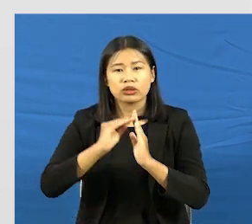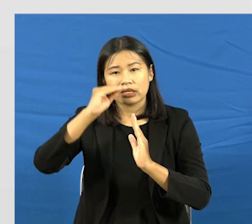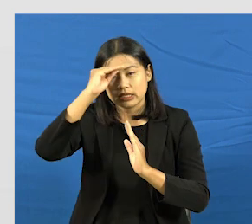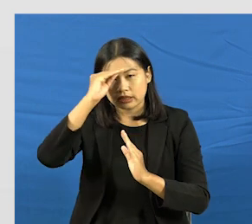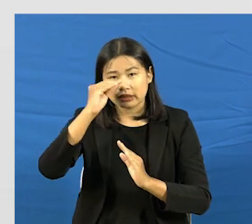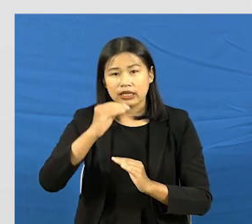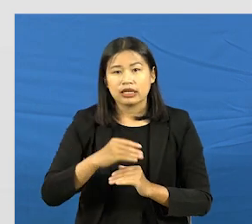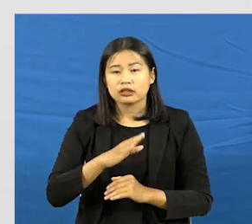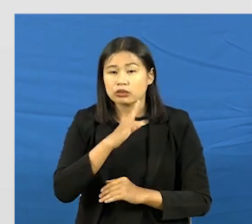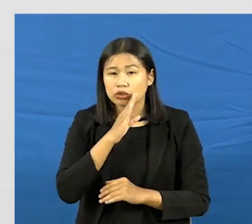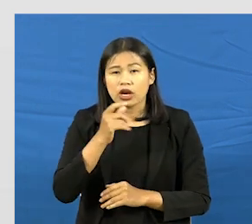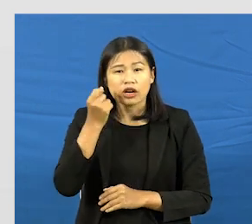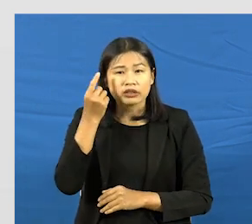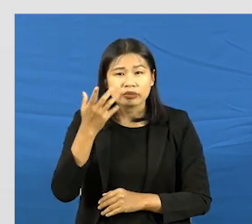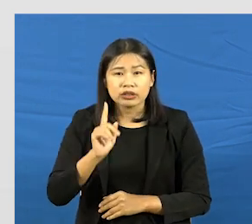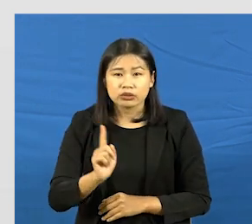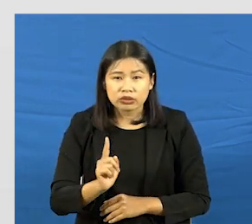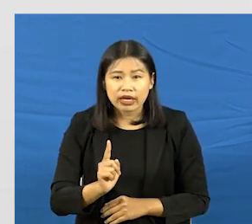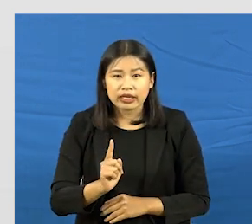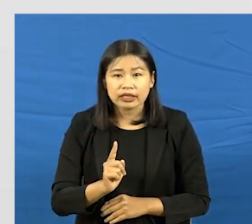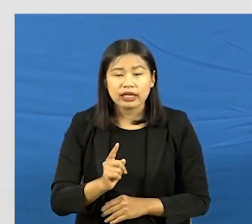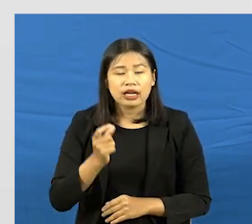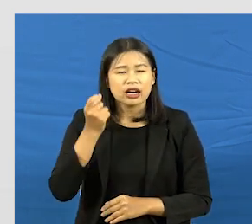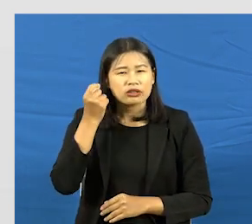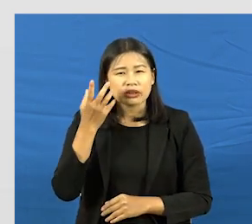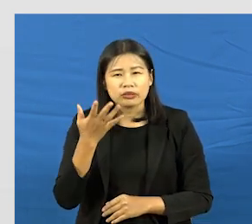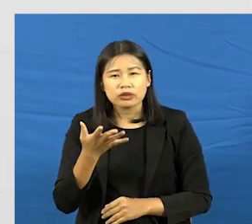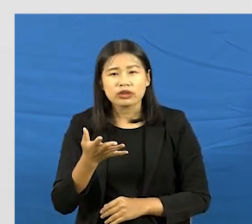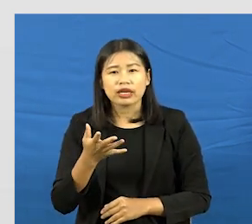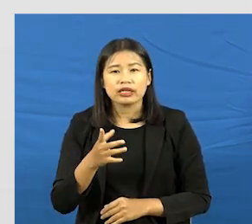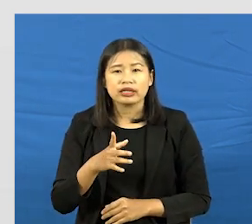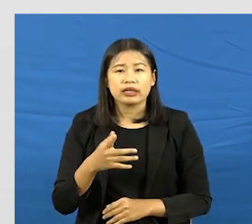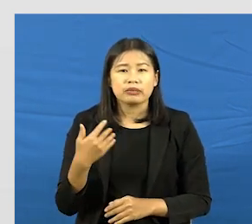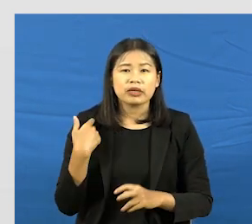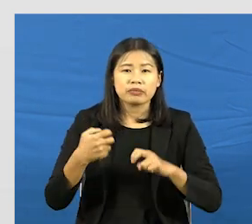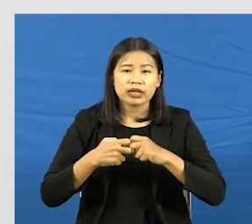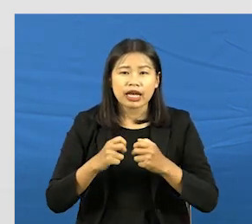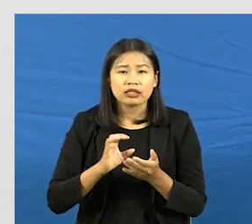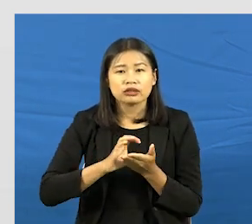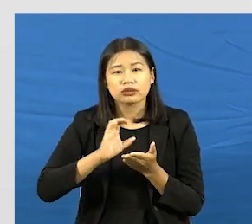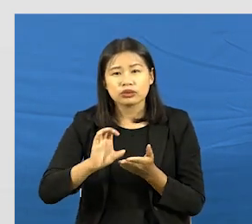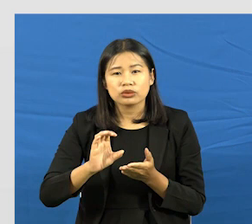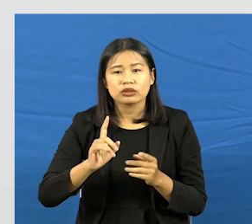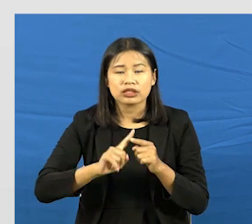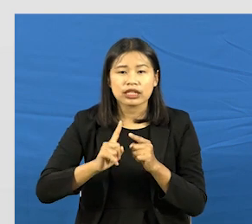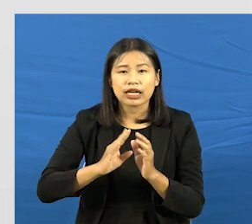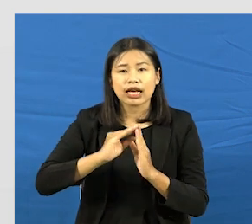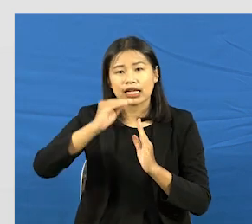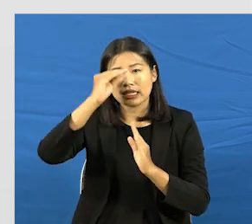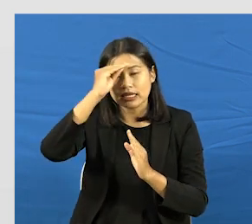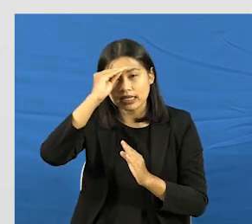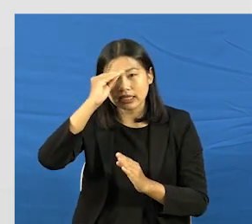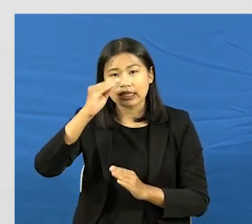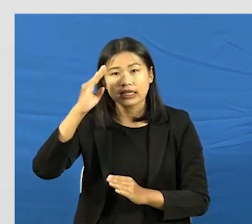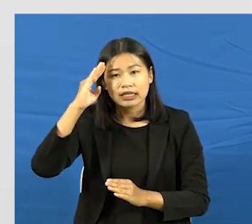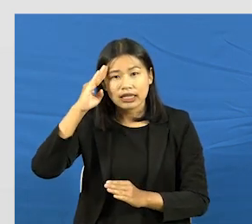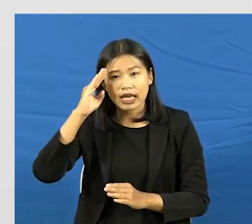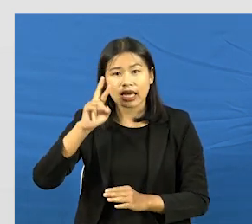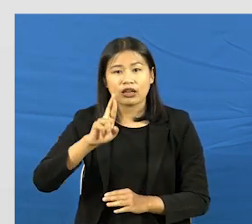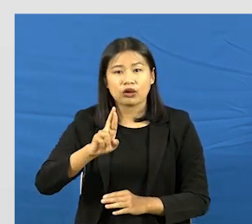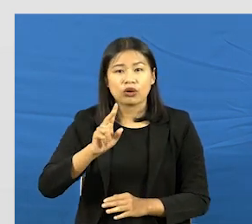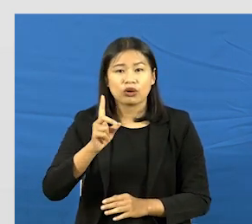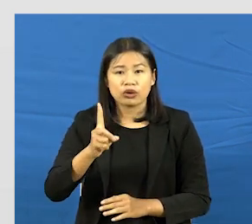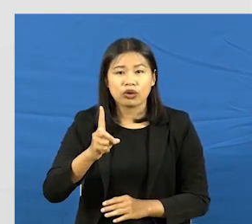ดิการนักศึกษาเรื่องของการเรียนรอดอการยกเว้นผ่อนผันเข้ารับการคัดเลือกเป็นทห